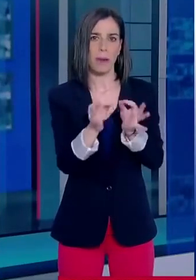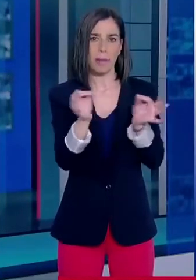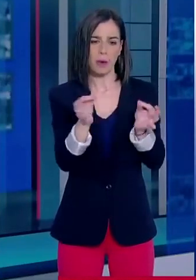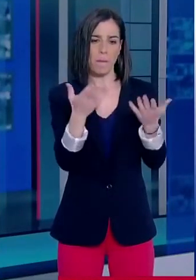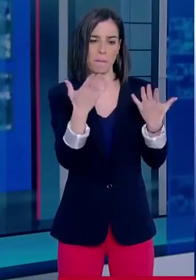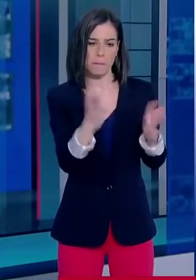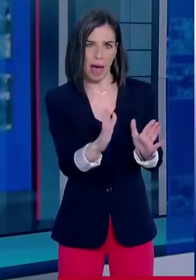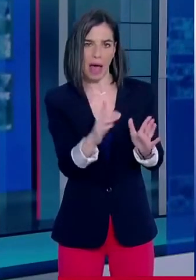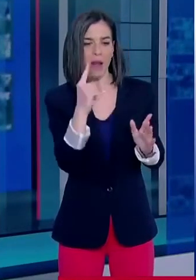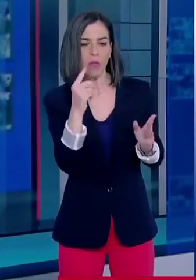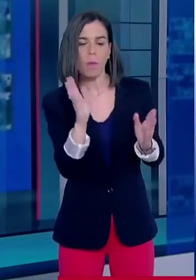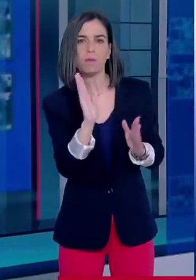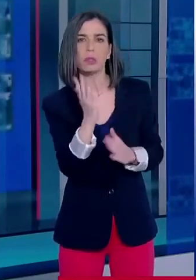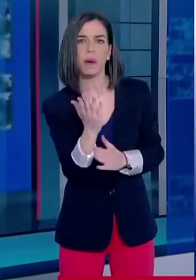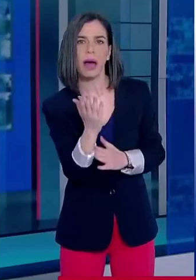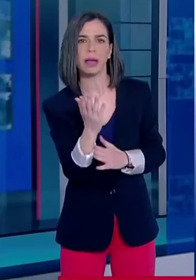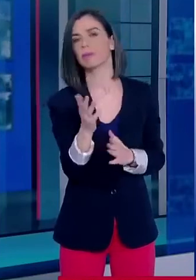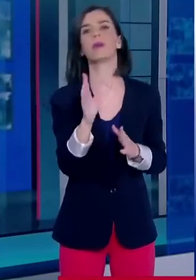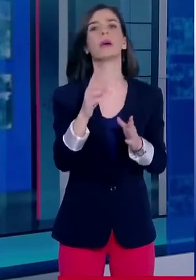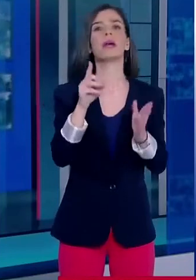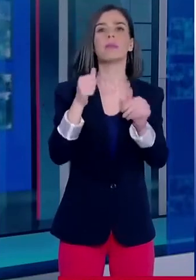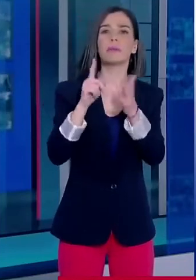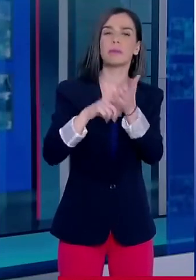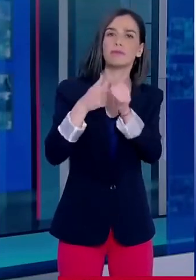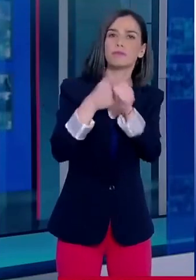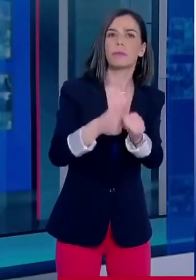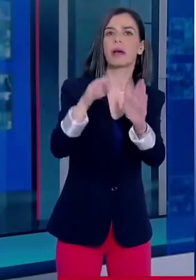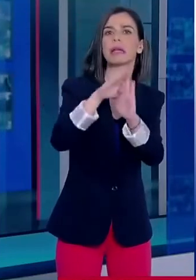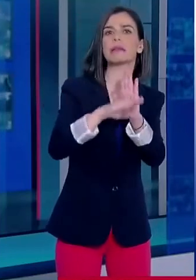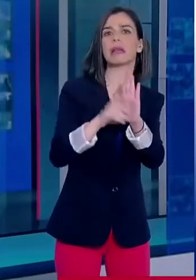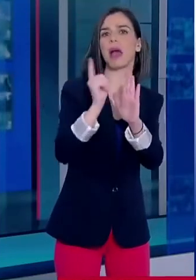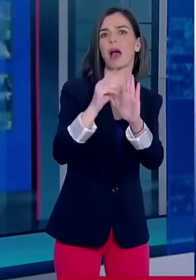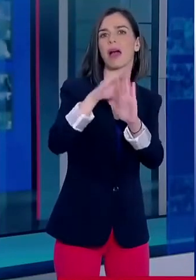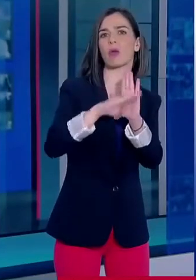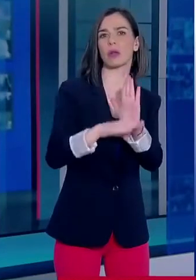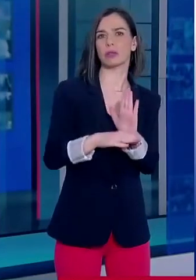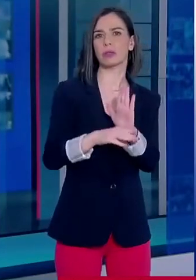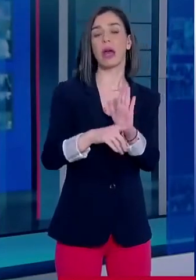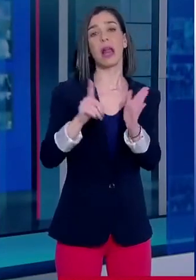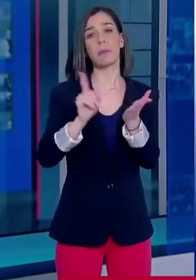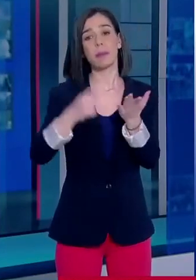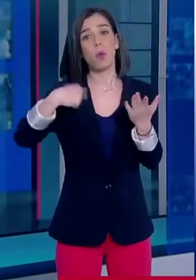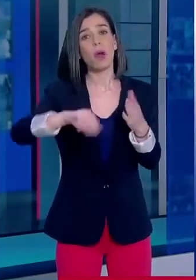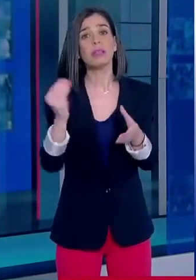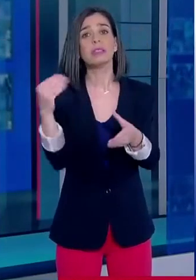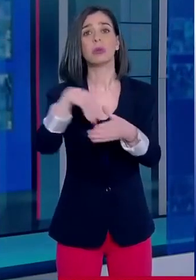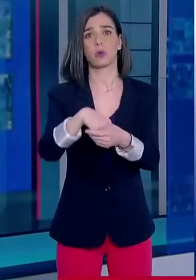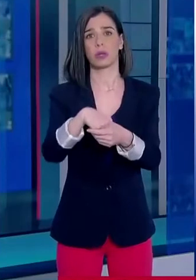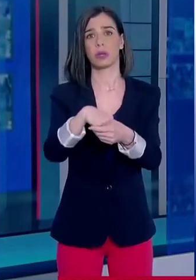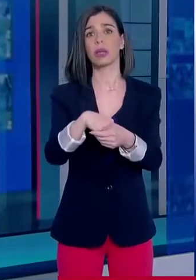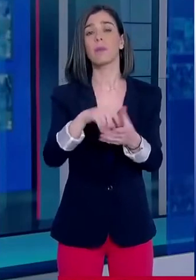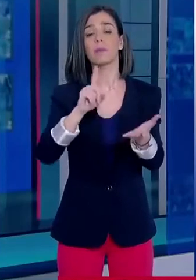προσπάθειες, με ειδικά κριτήρια και κανόνες, αλλά και με τη συμμετοχή όλων μας. Με προσοχή και επαγρύπνηση, ιδιαίτερα στα